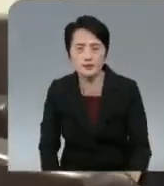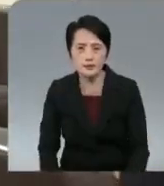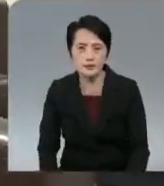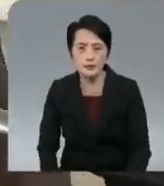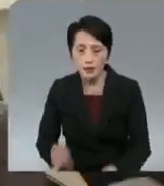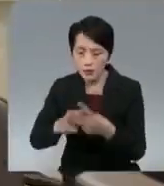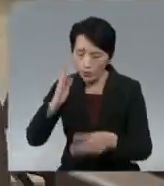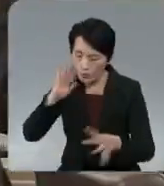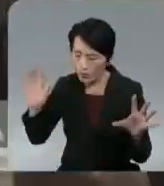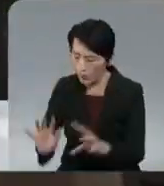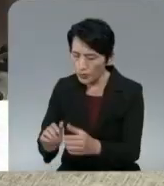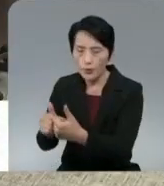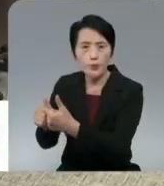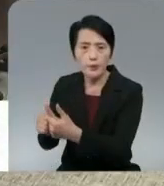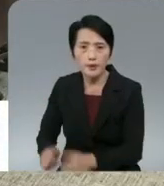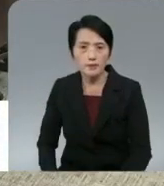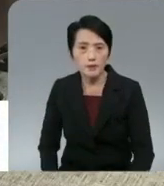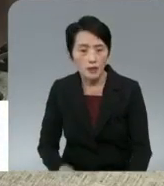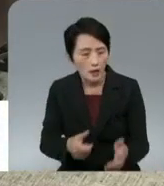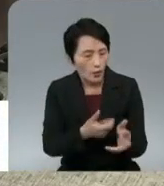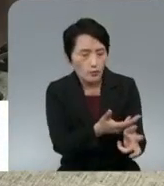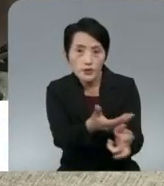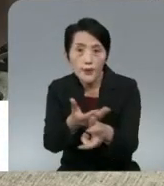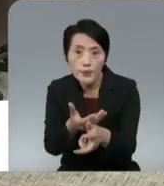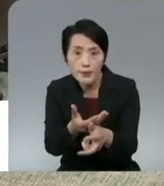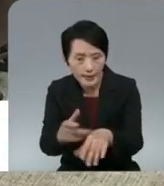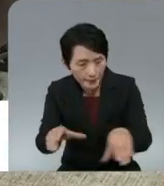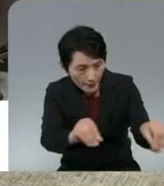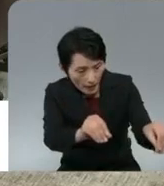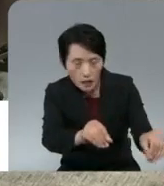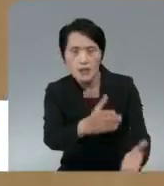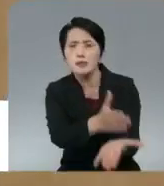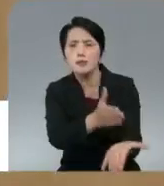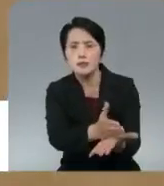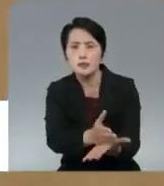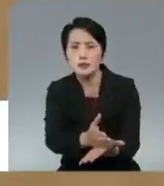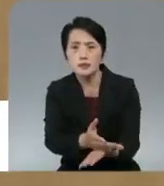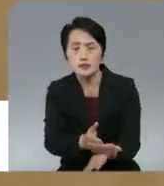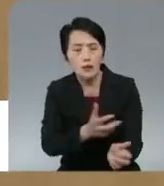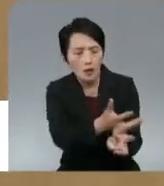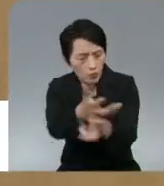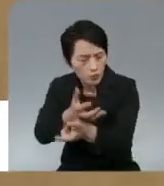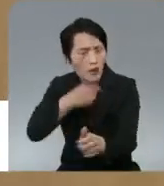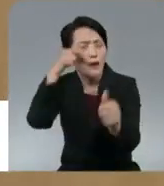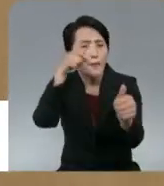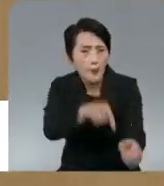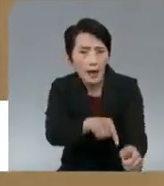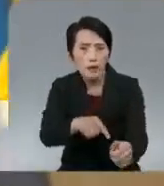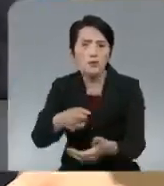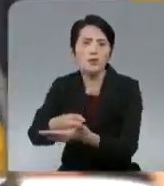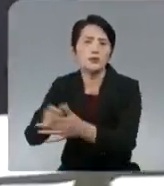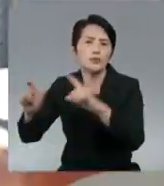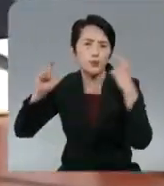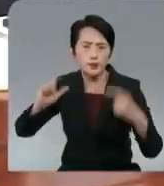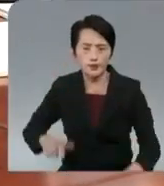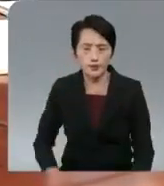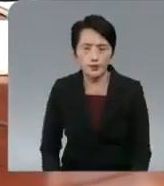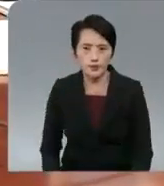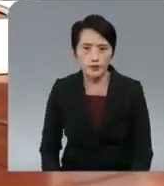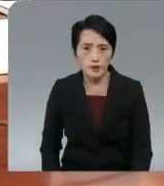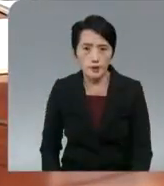Le gouvernement a finalement décidé d'émettre un ordre de retour au travail aux routiers qui poursuivent leur grève depuis